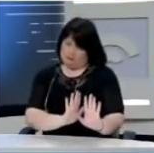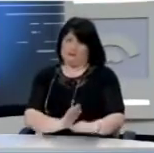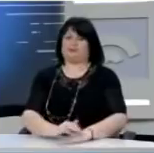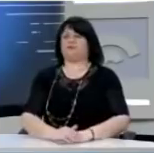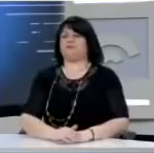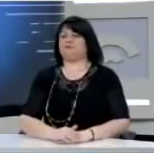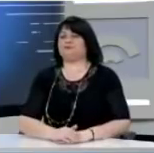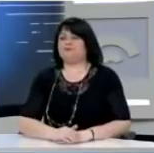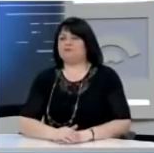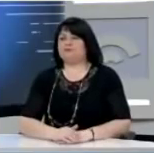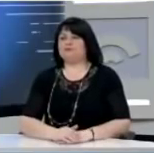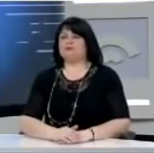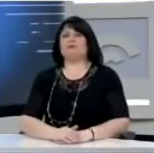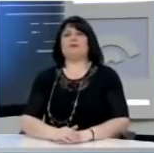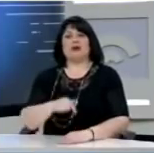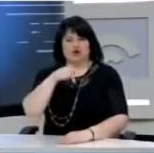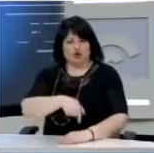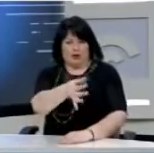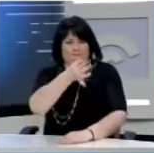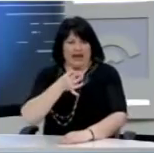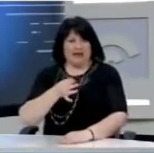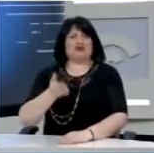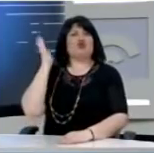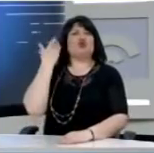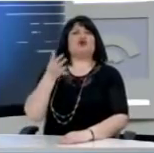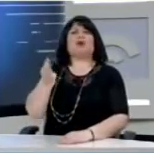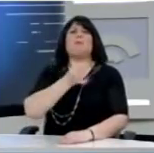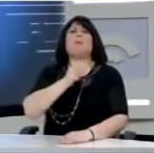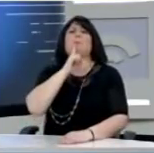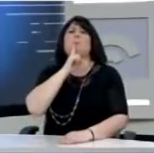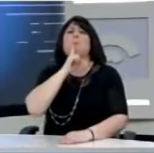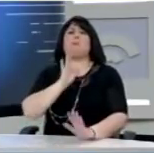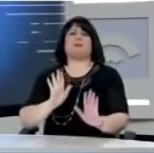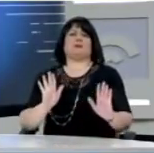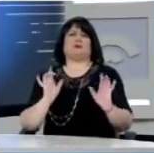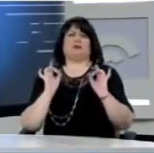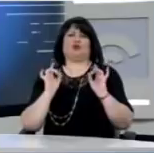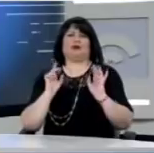Τώρα λοιπόν μιλάτε, τότε δεν μιλάγατε. Ούτε αντιδρούσατε, ούτε μιλάγατε τότε,